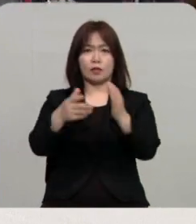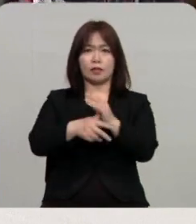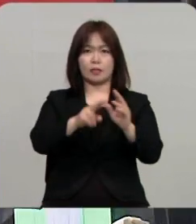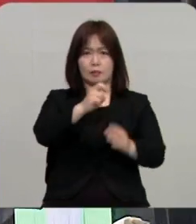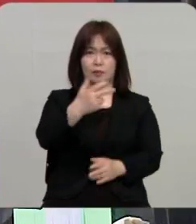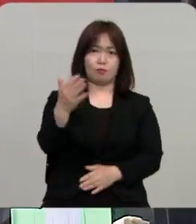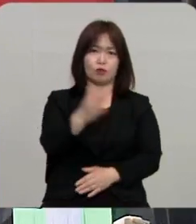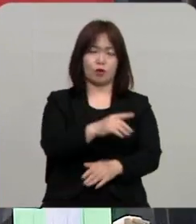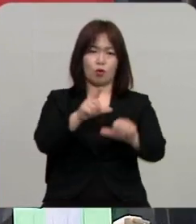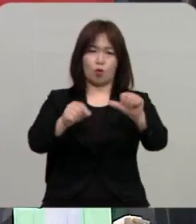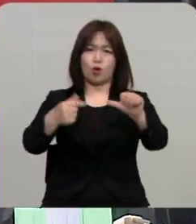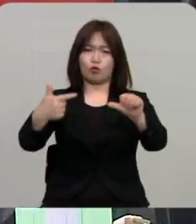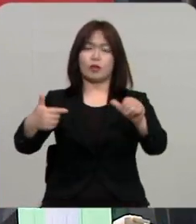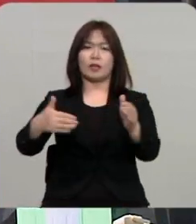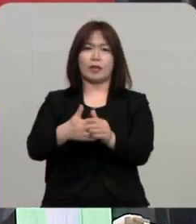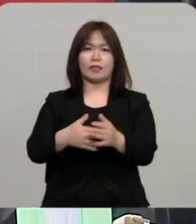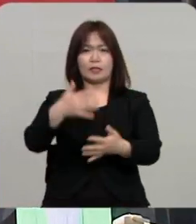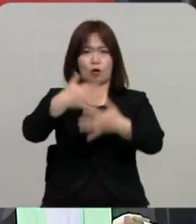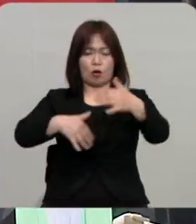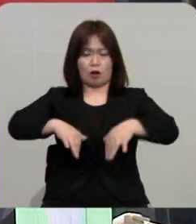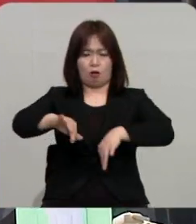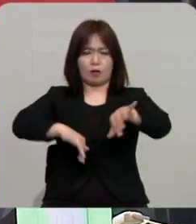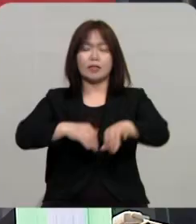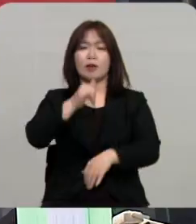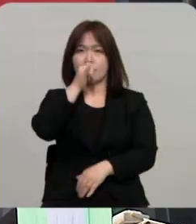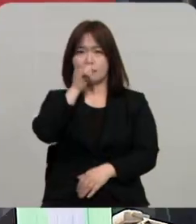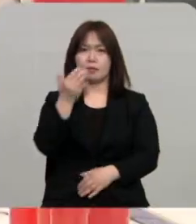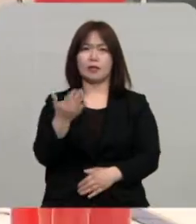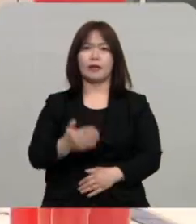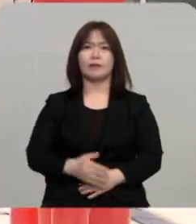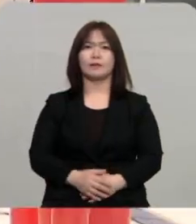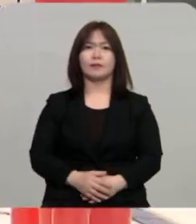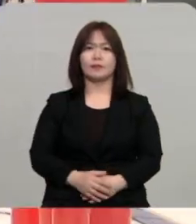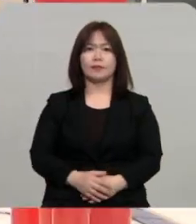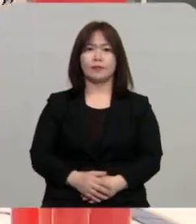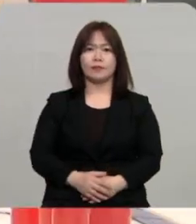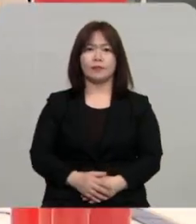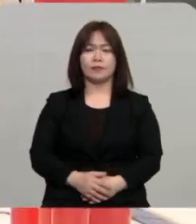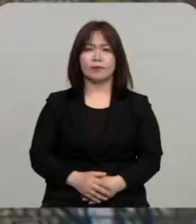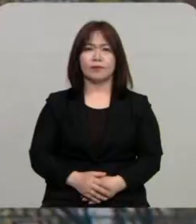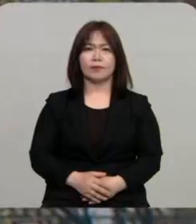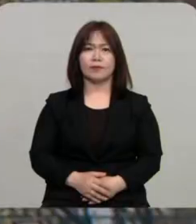달 6일까지 전주영화의 거리 일대에서 열립니다.